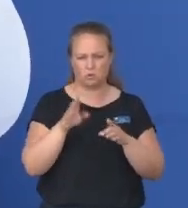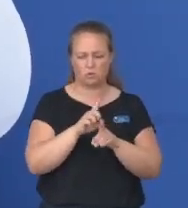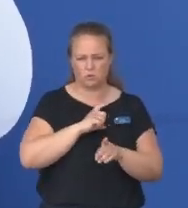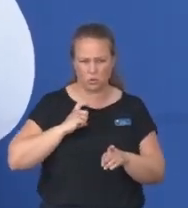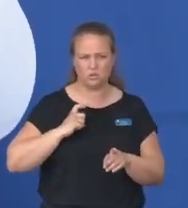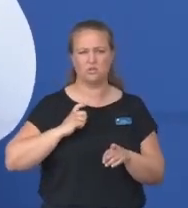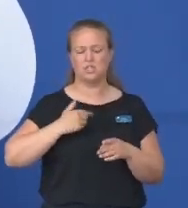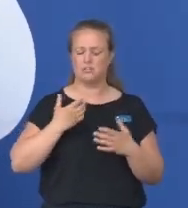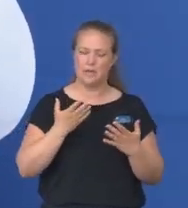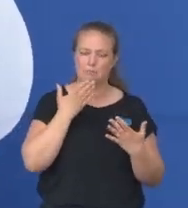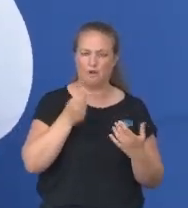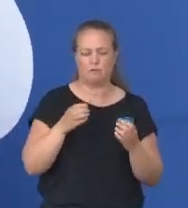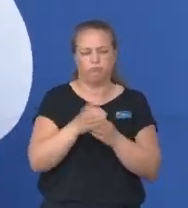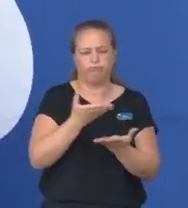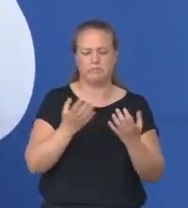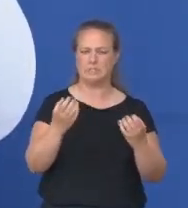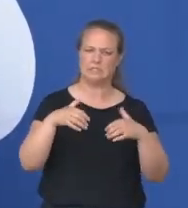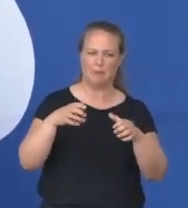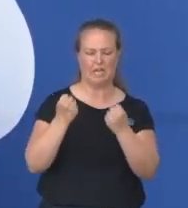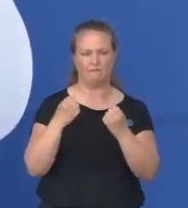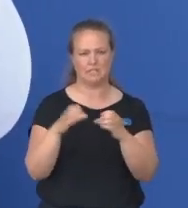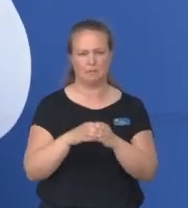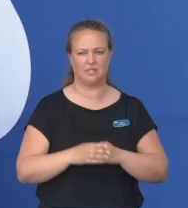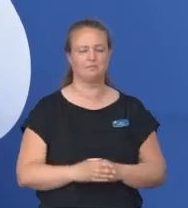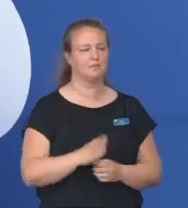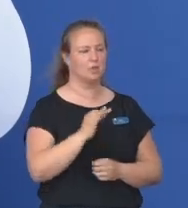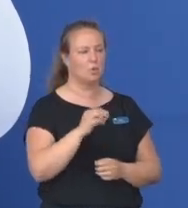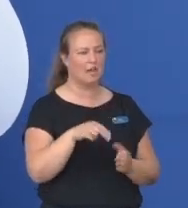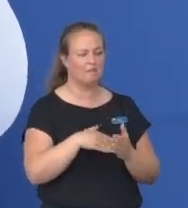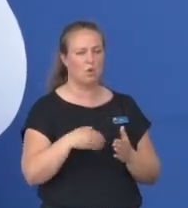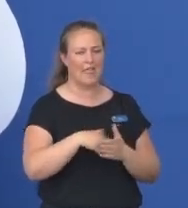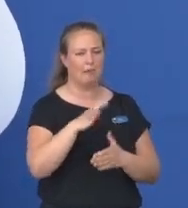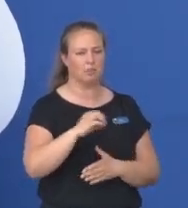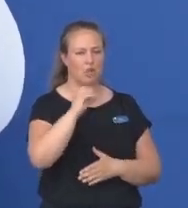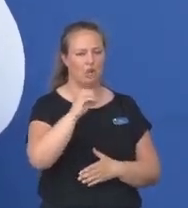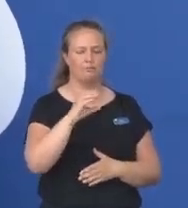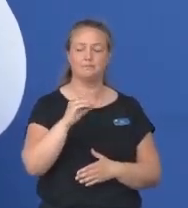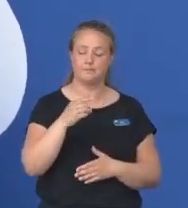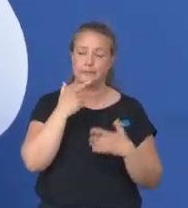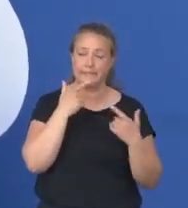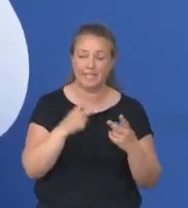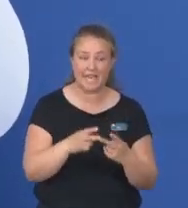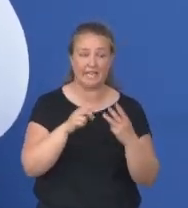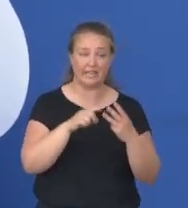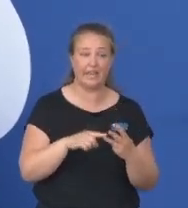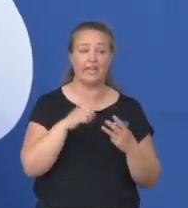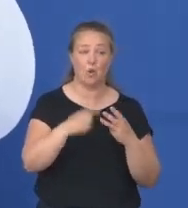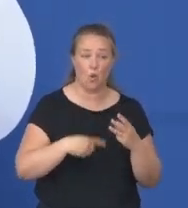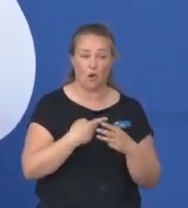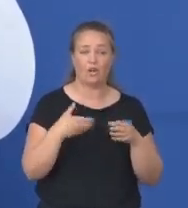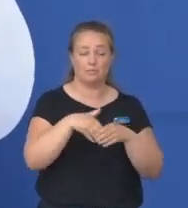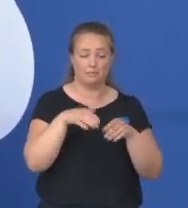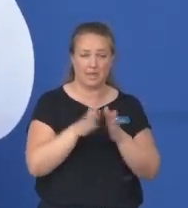och kraftsamlar. Tack. Tusen tack. Och Johan för Hemsö. Ja, vi vill tacka återigen. Tredje året är vi med. Det är fortfarande en väldigt